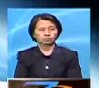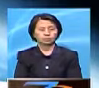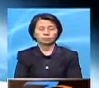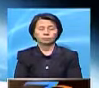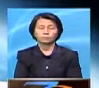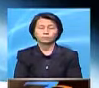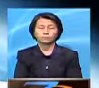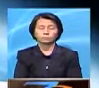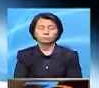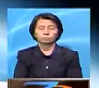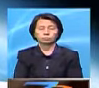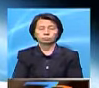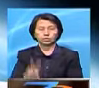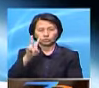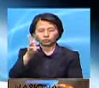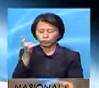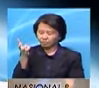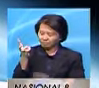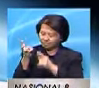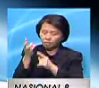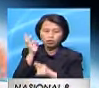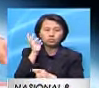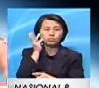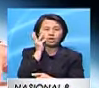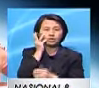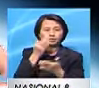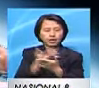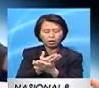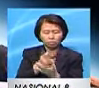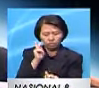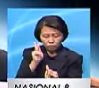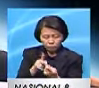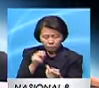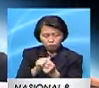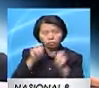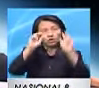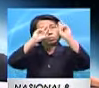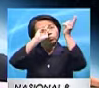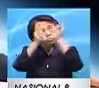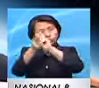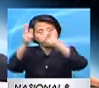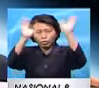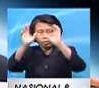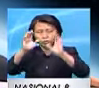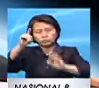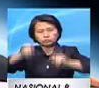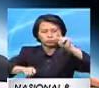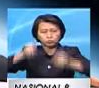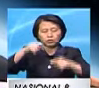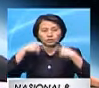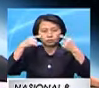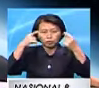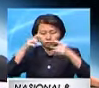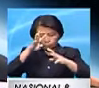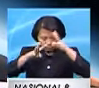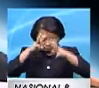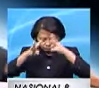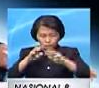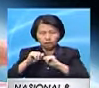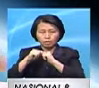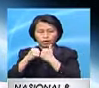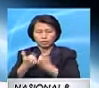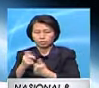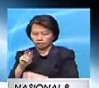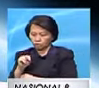tertinggi dua benih padi baharu yang mampu disesuaikan dengan perubahan cuaca yang tidak menentu berjaya dihasilkan agensi